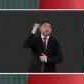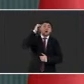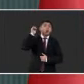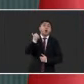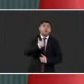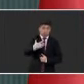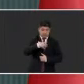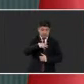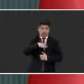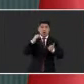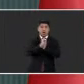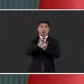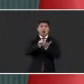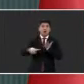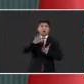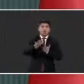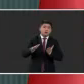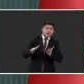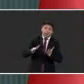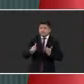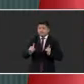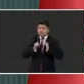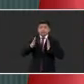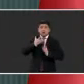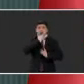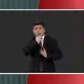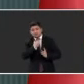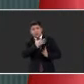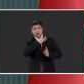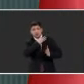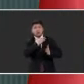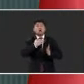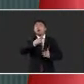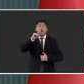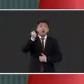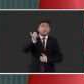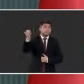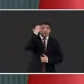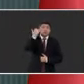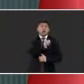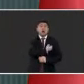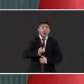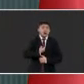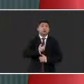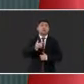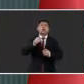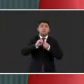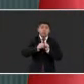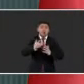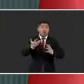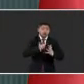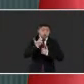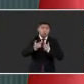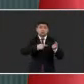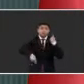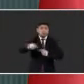kendine ve ailesine karşı mahcubiyet yaşamamaktır. Asıl olan nice krizler, nice sancılar içinde